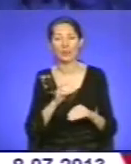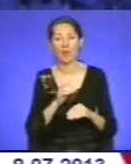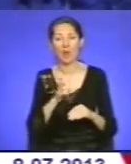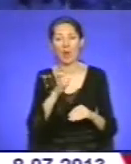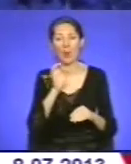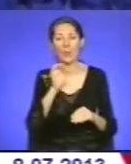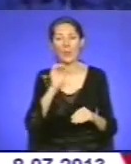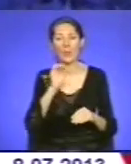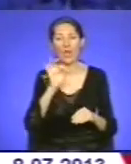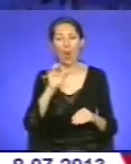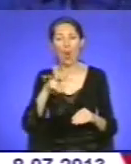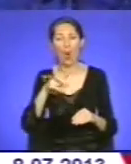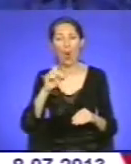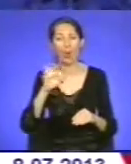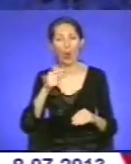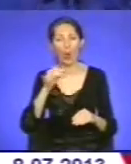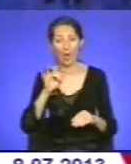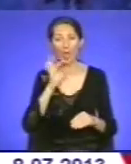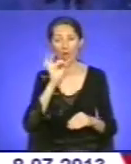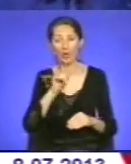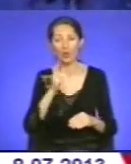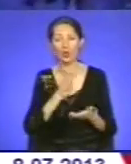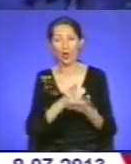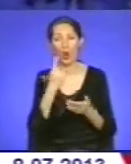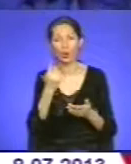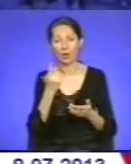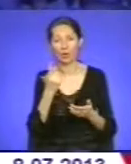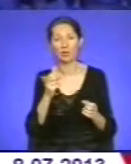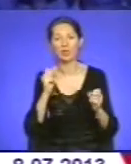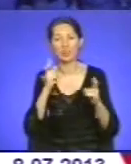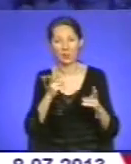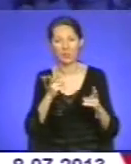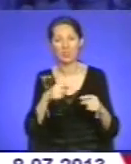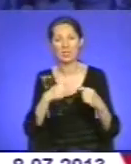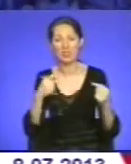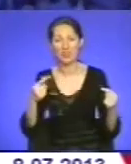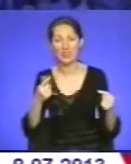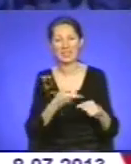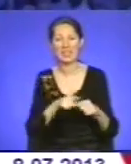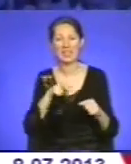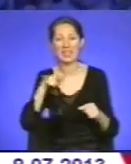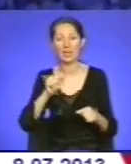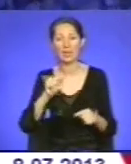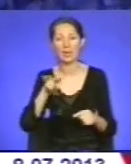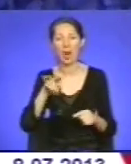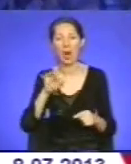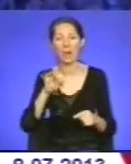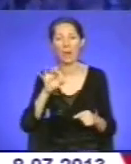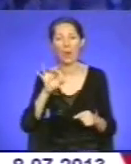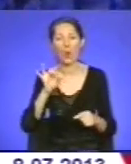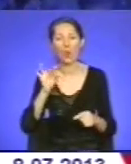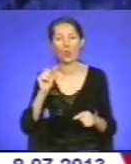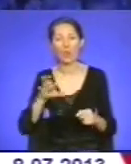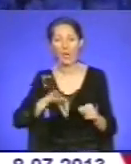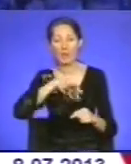біологи зазначають, що є один специфічний вид цієї папороті, листок якого має